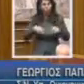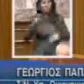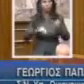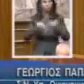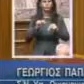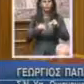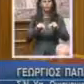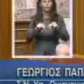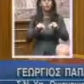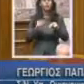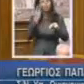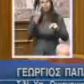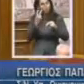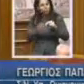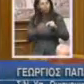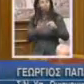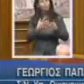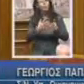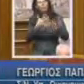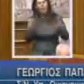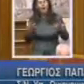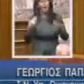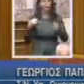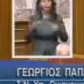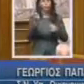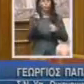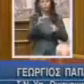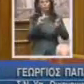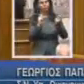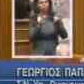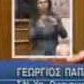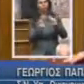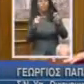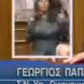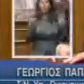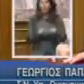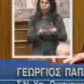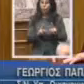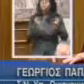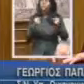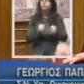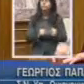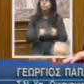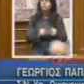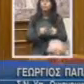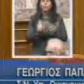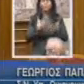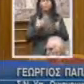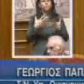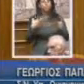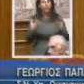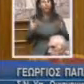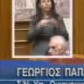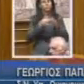απόψε, προβλέπουμε μια πολύ μεγάλη δημοσιονομική προσαρμογή. Μια μείωση που βασίζεται σε μεγάλο βαθμό σε